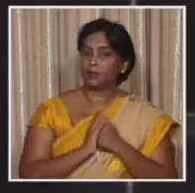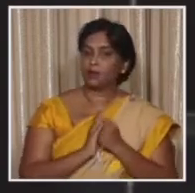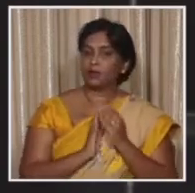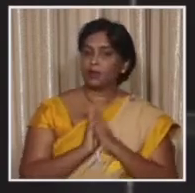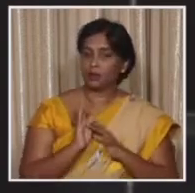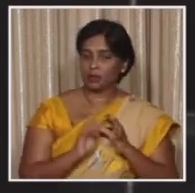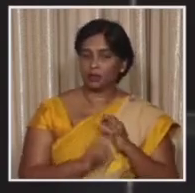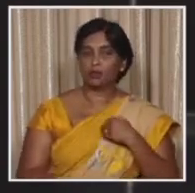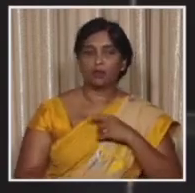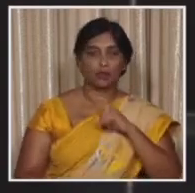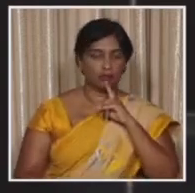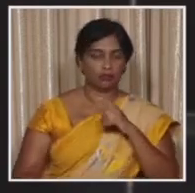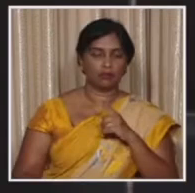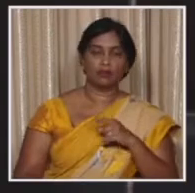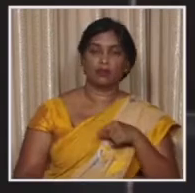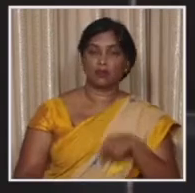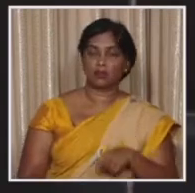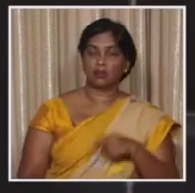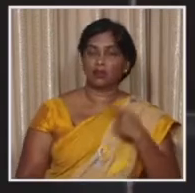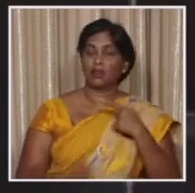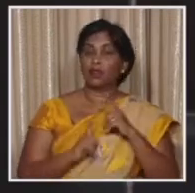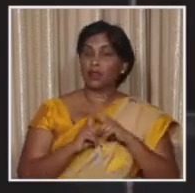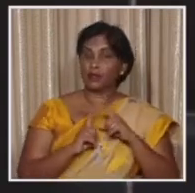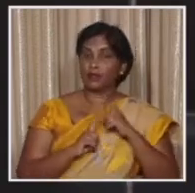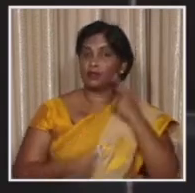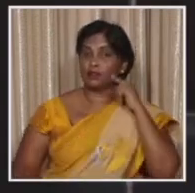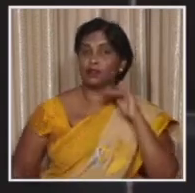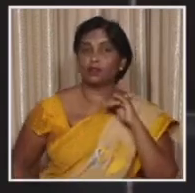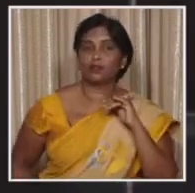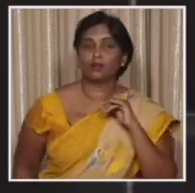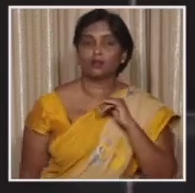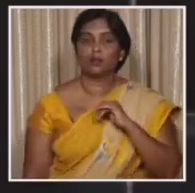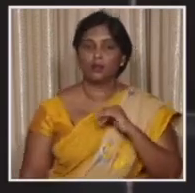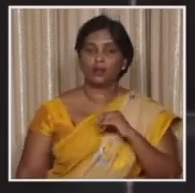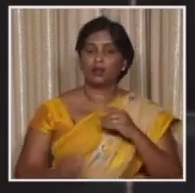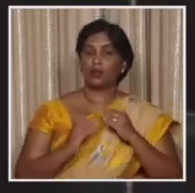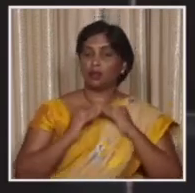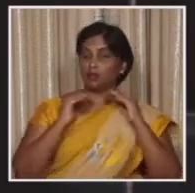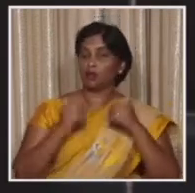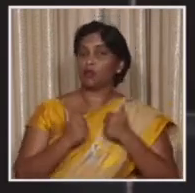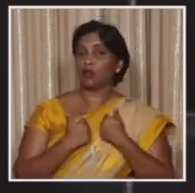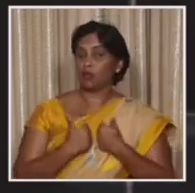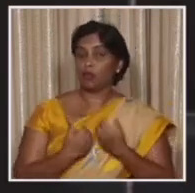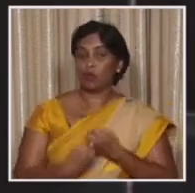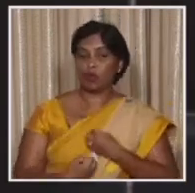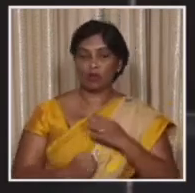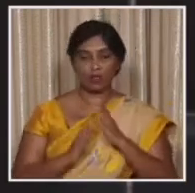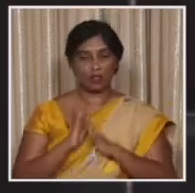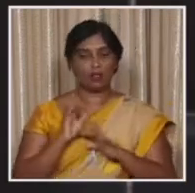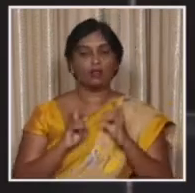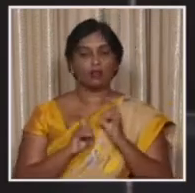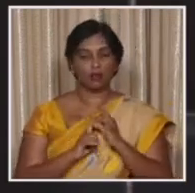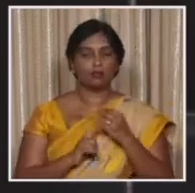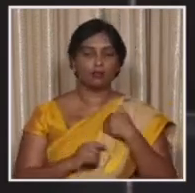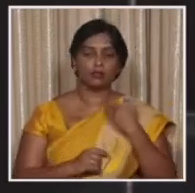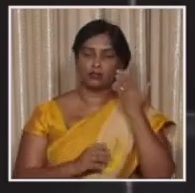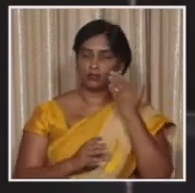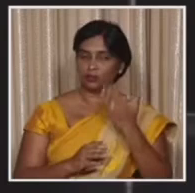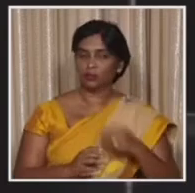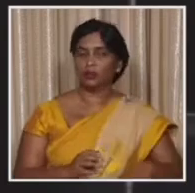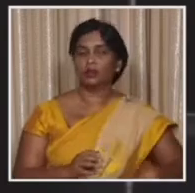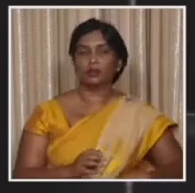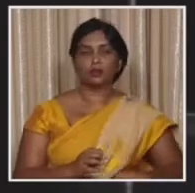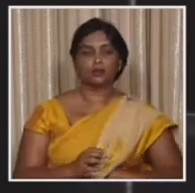ඇමතිතුමන්ට මම සුවපතනවා. මේ අපේ අධ්‍යාපන ක්‍රමය උසස් කරන්න උනන්දුවක් සහ අවබෝධයක් තියෙන ඇමතිවරයෙකු ලෙසයි අපි එතුමන්